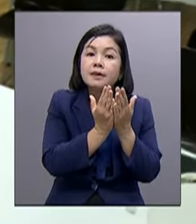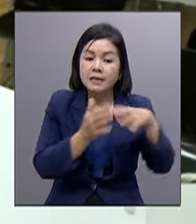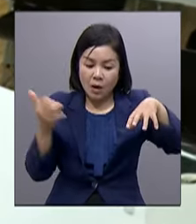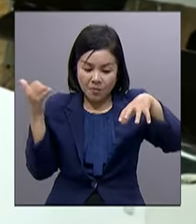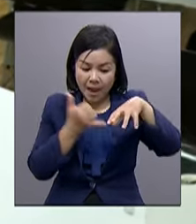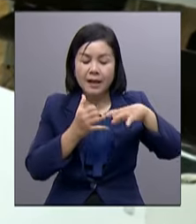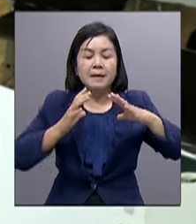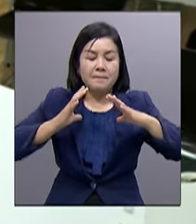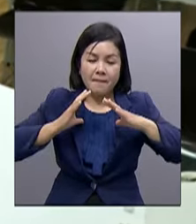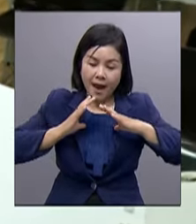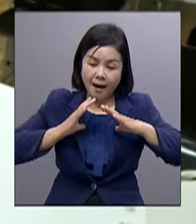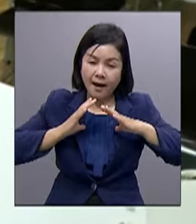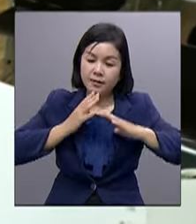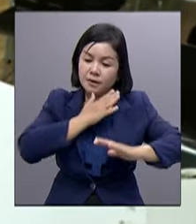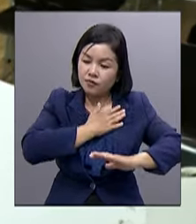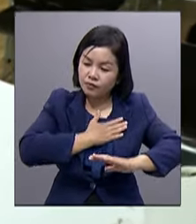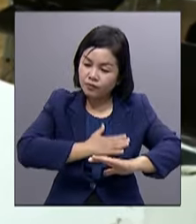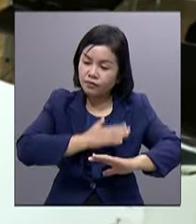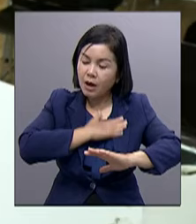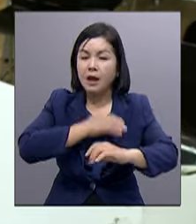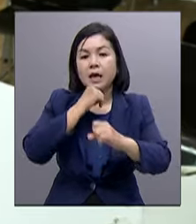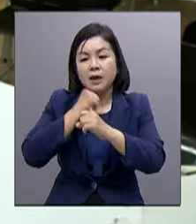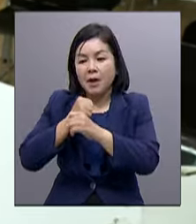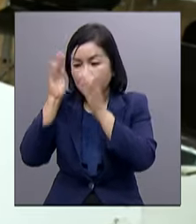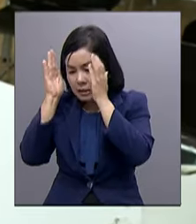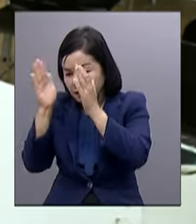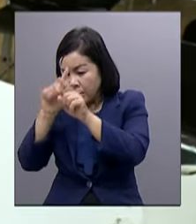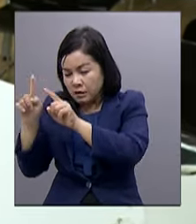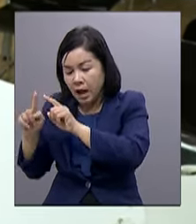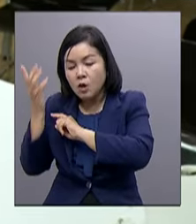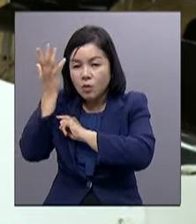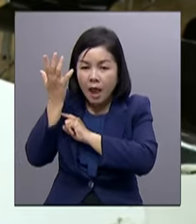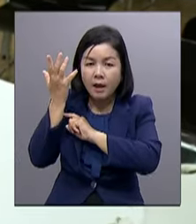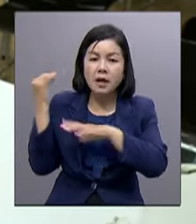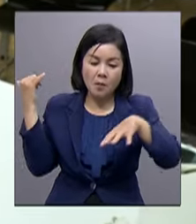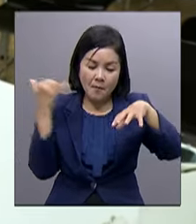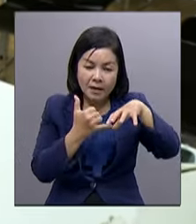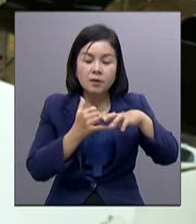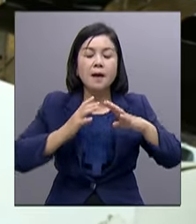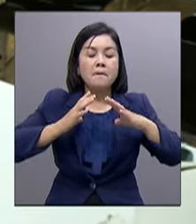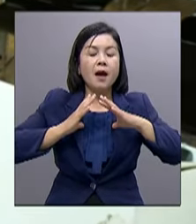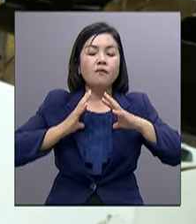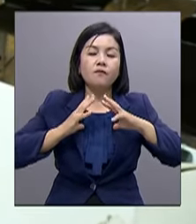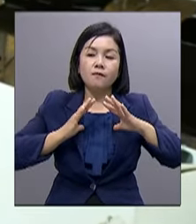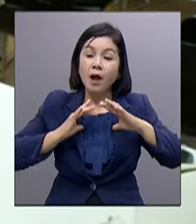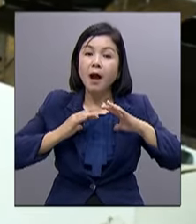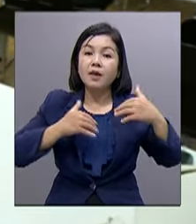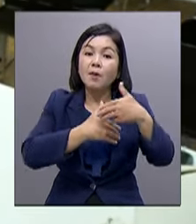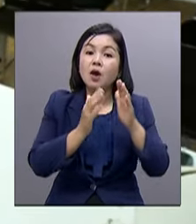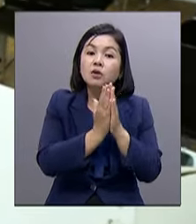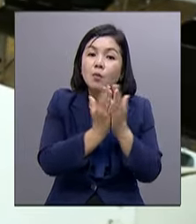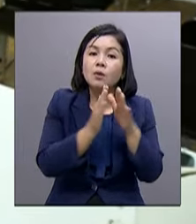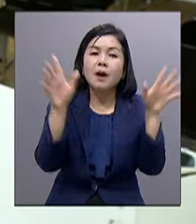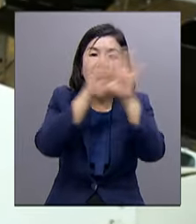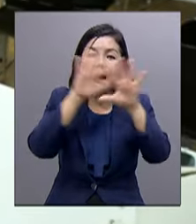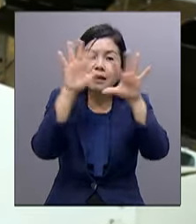ใครหลายๆคนจากการทำงานการใช้ชีวิตหรือว่าการทำอะไรก็ตามแต่หนูคิดว่าห้องสมุดเนี่ยมันเปรียบเสมือนบ้าน